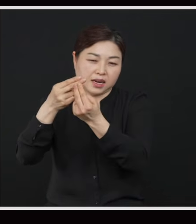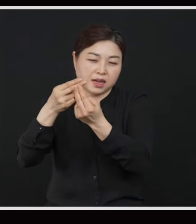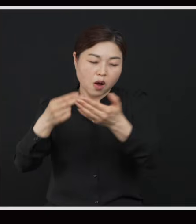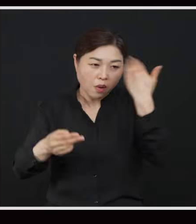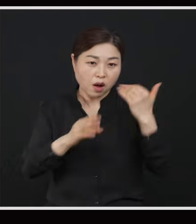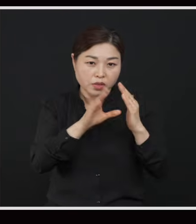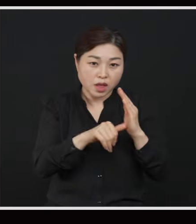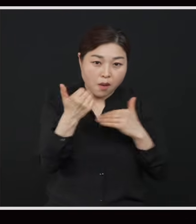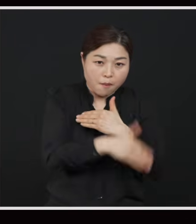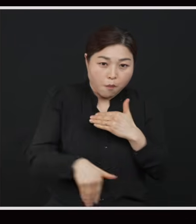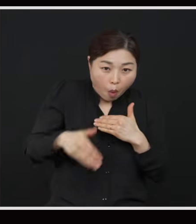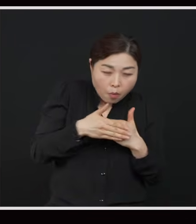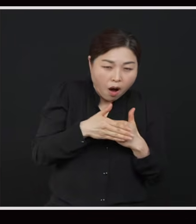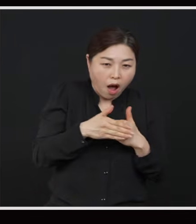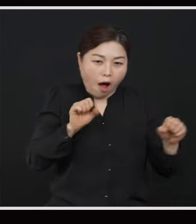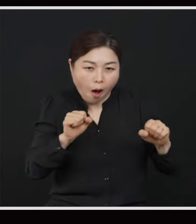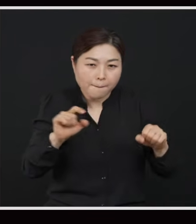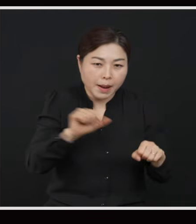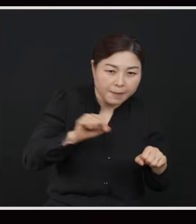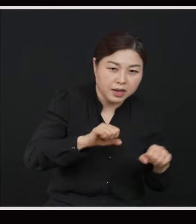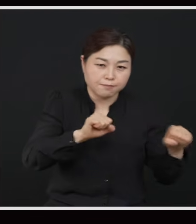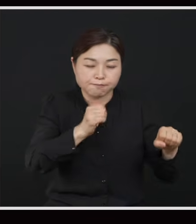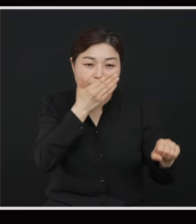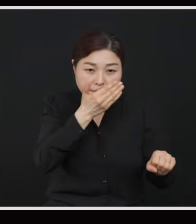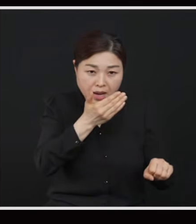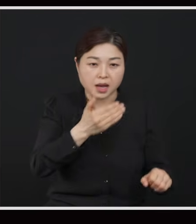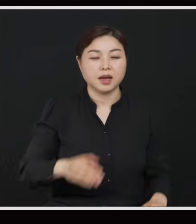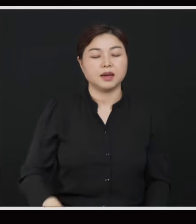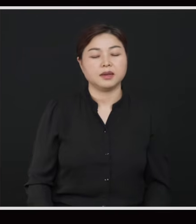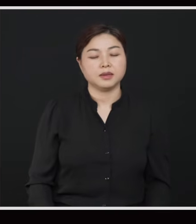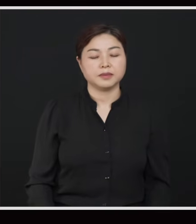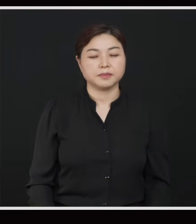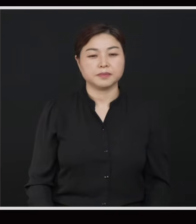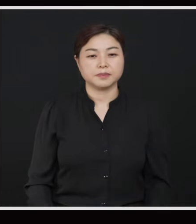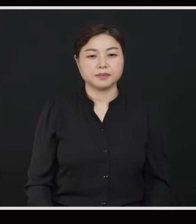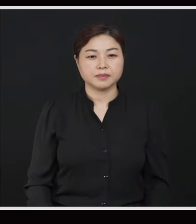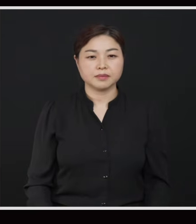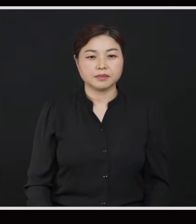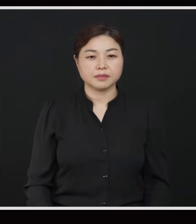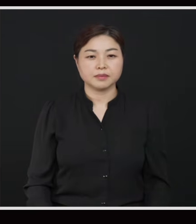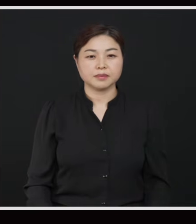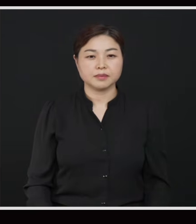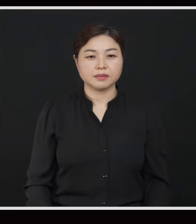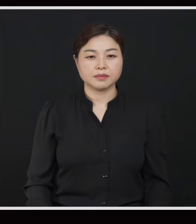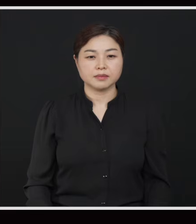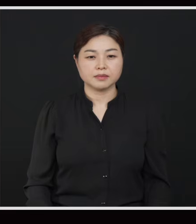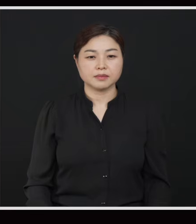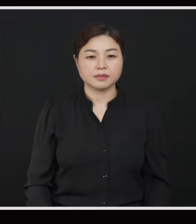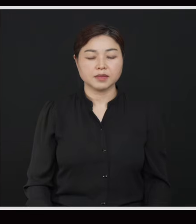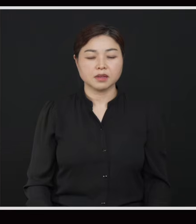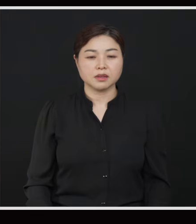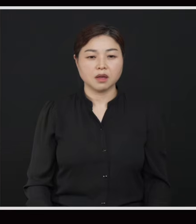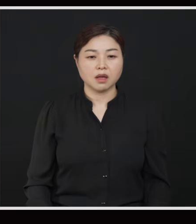좀 옛날에는 날렵할 수가 있었어요, 그나마. 근데 이제